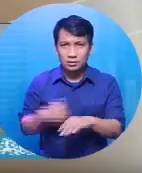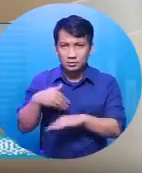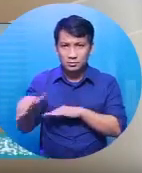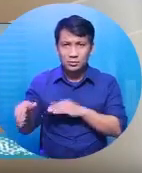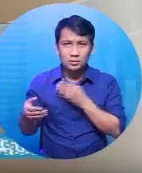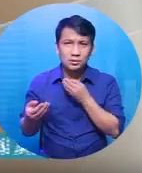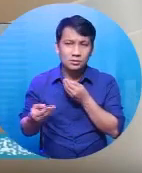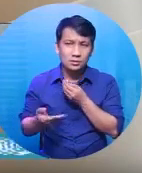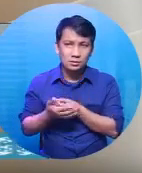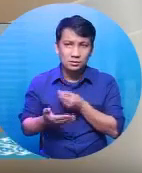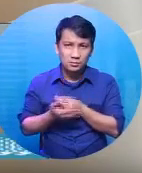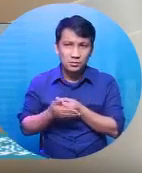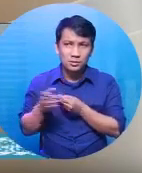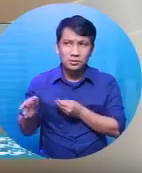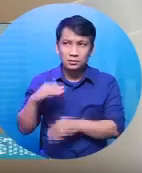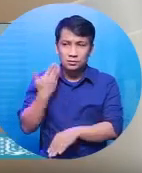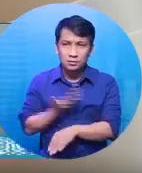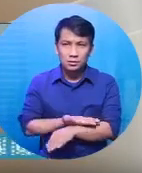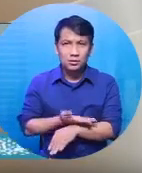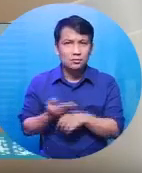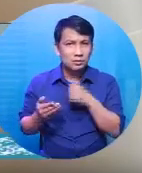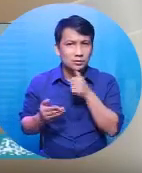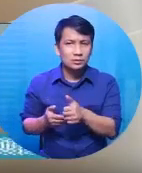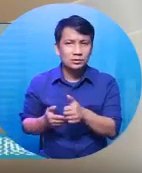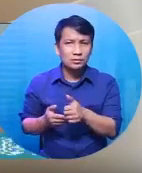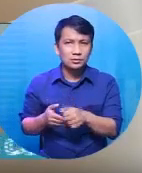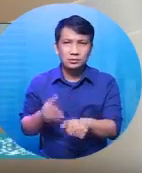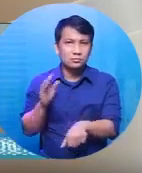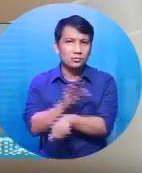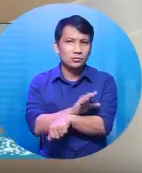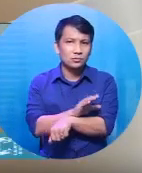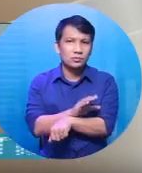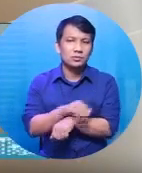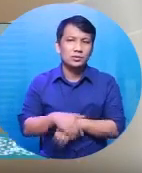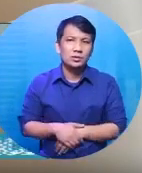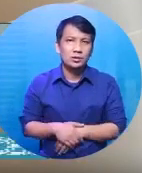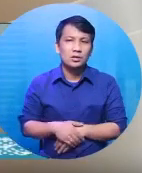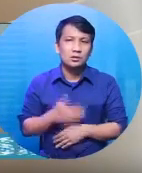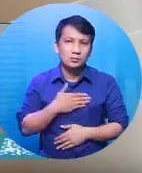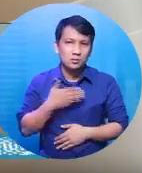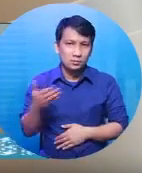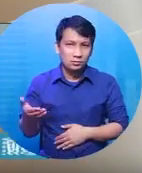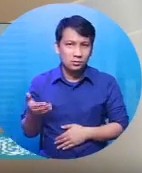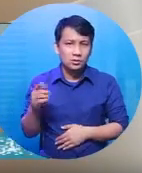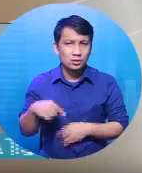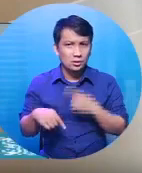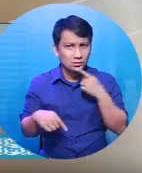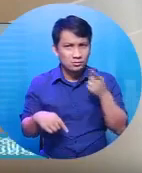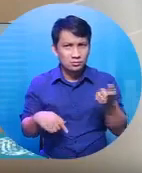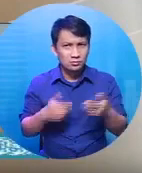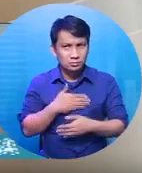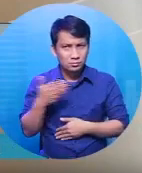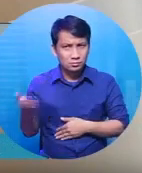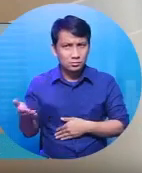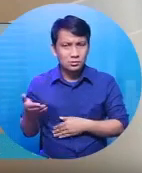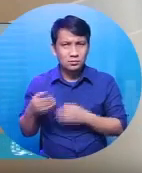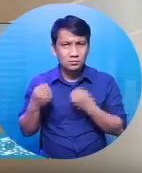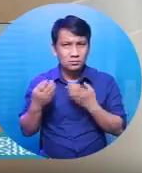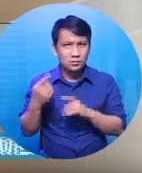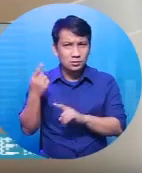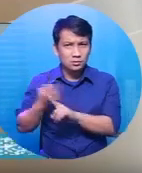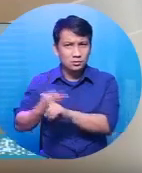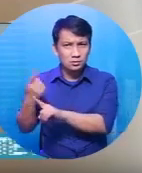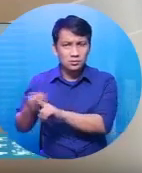pera ng inyong anak, hindi ho dapat inuobliga yan. Dapat siya ay kusang loob. Eh, nagkukusang loob naman siya for the past many months